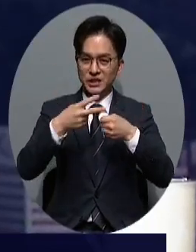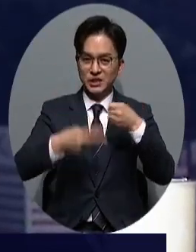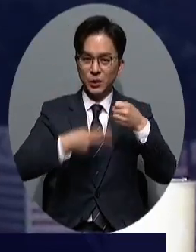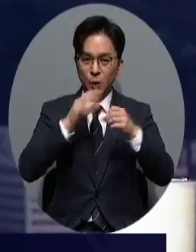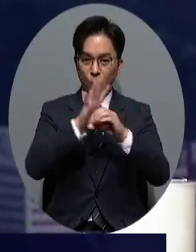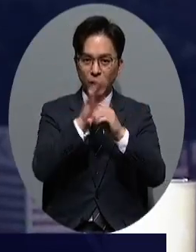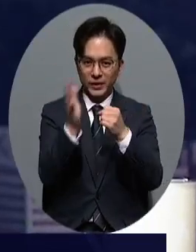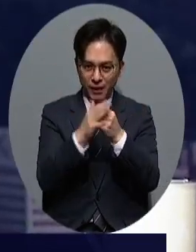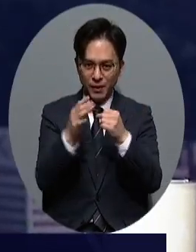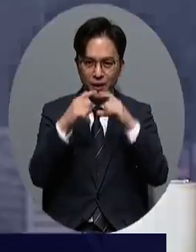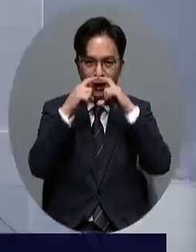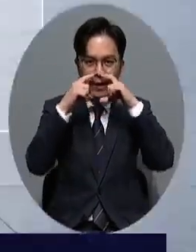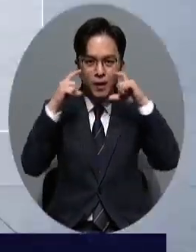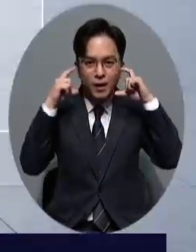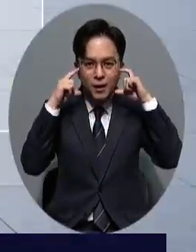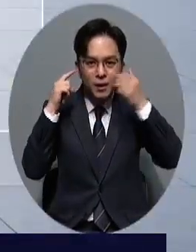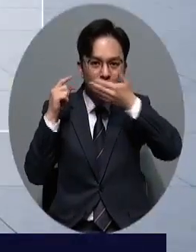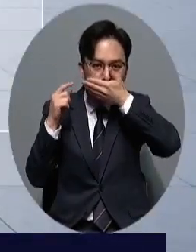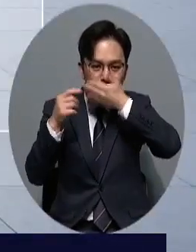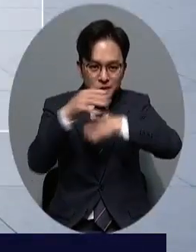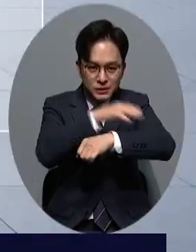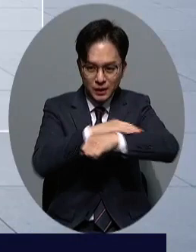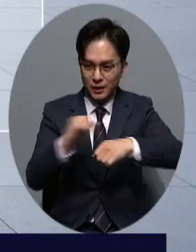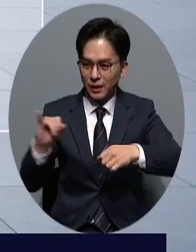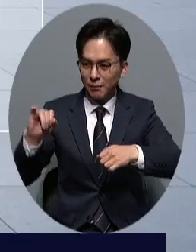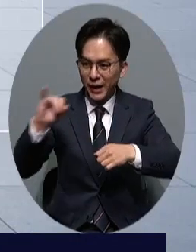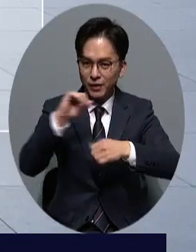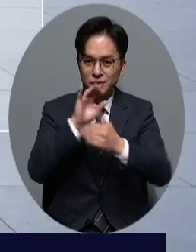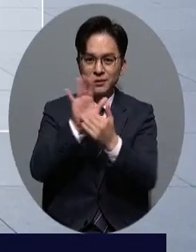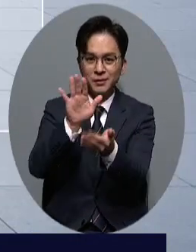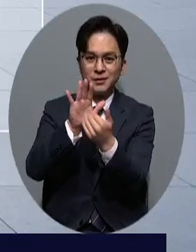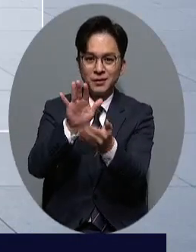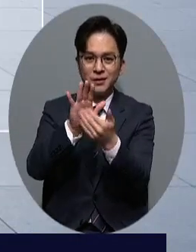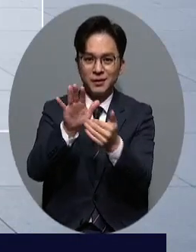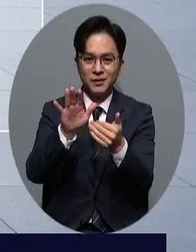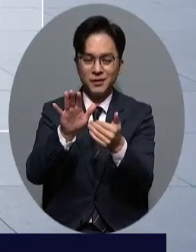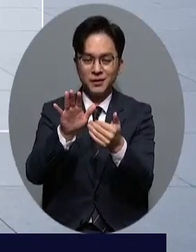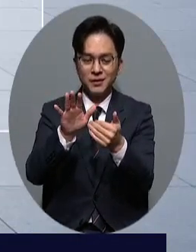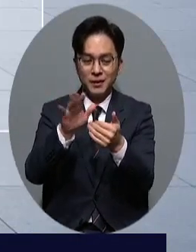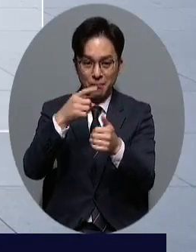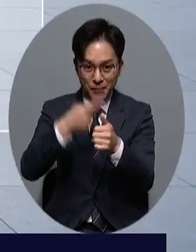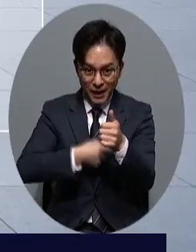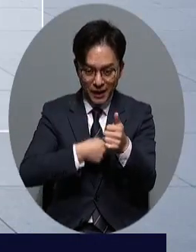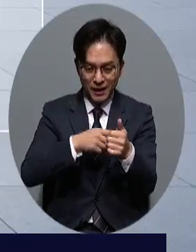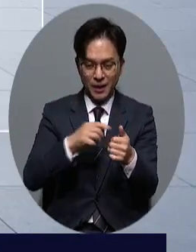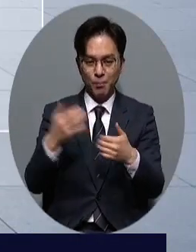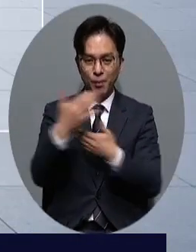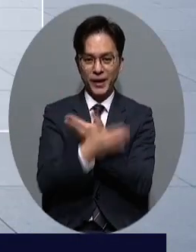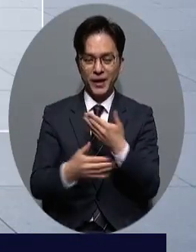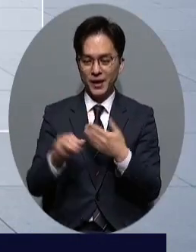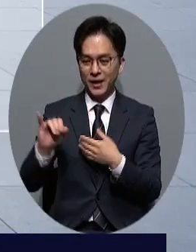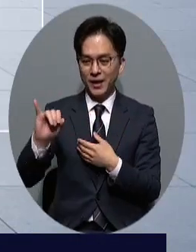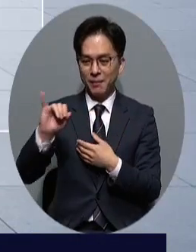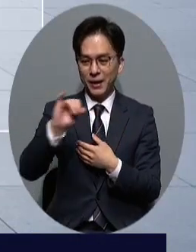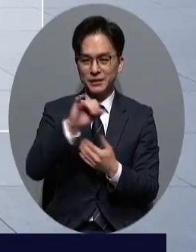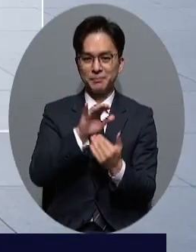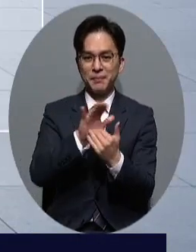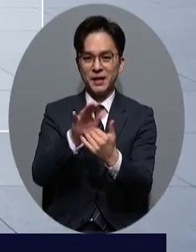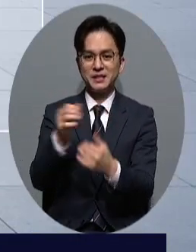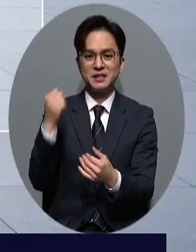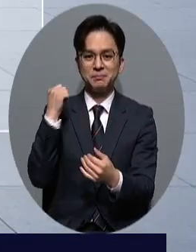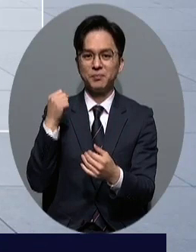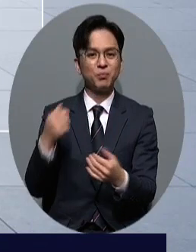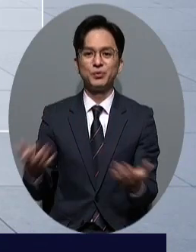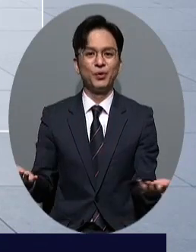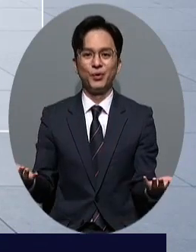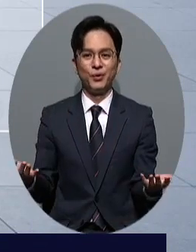면역이 없고 또 기본적으로 아이들은 면역이 약해요. 두 가지 이유로 영유아에서 지금 독감 빈도가 늘고 있고 또 어린이집을 통해서